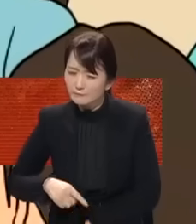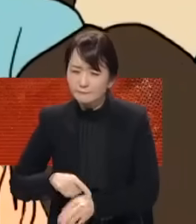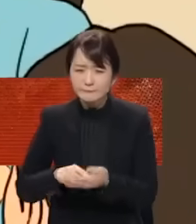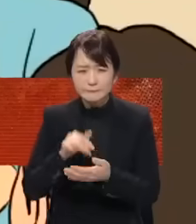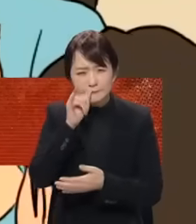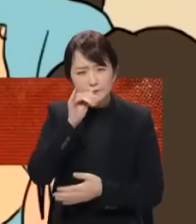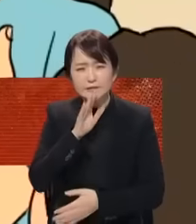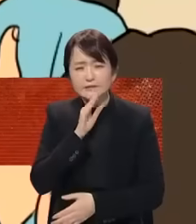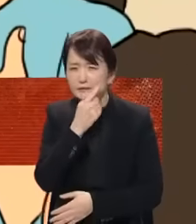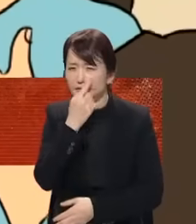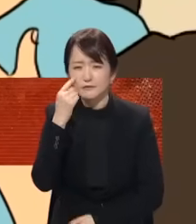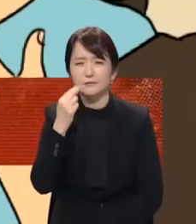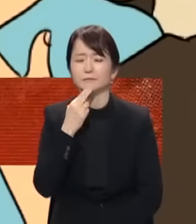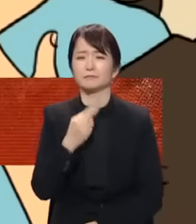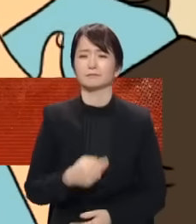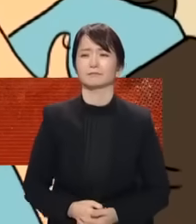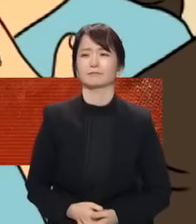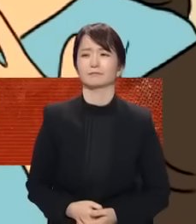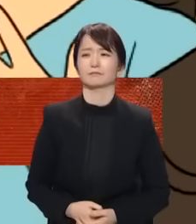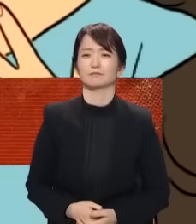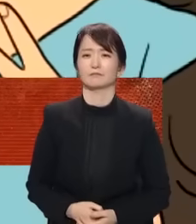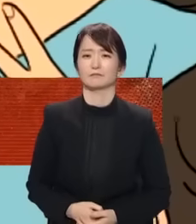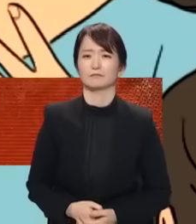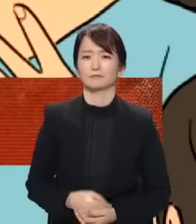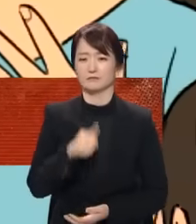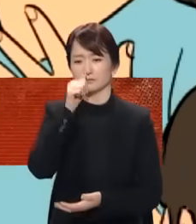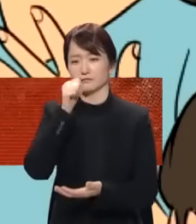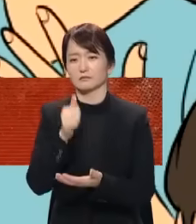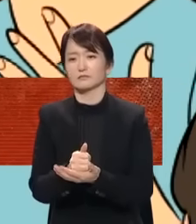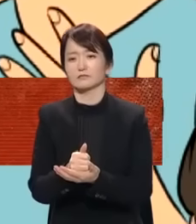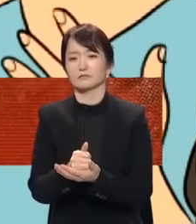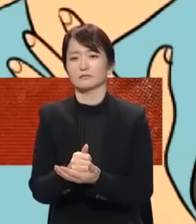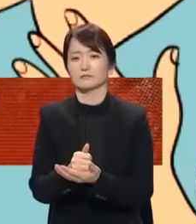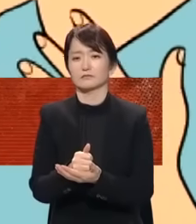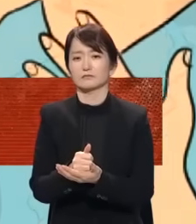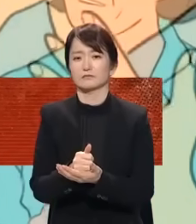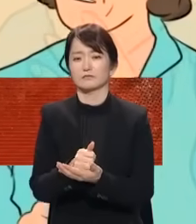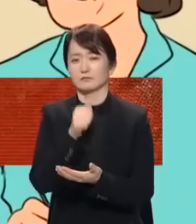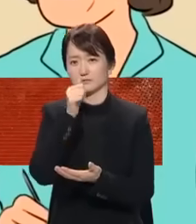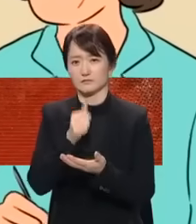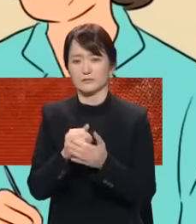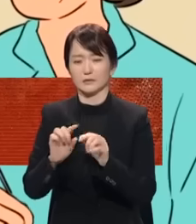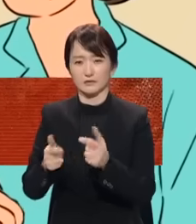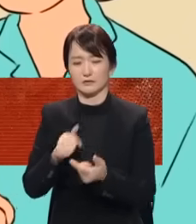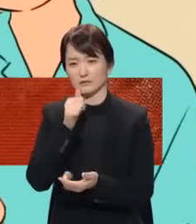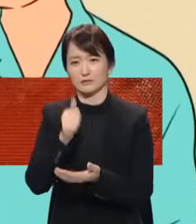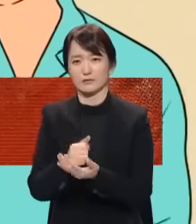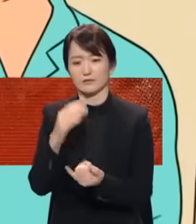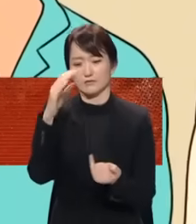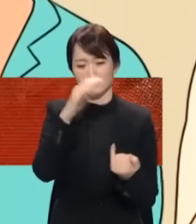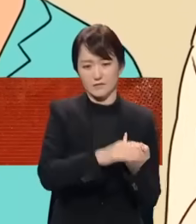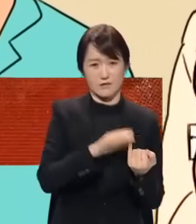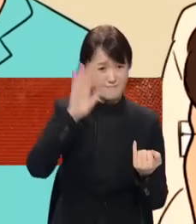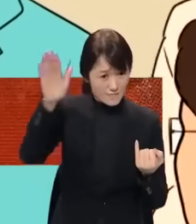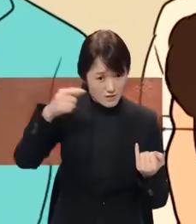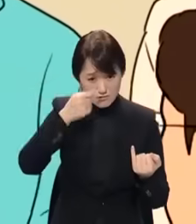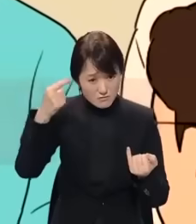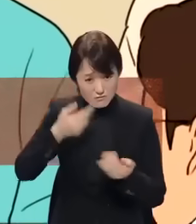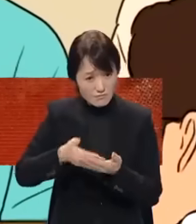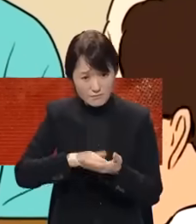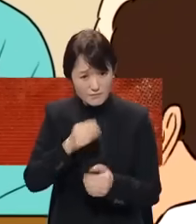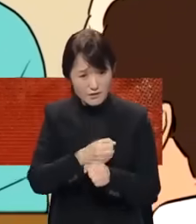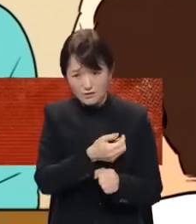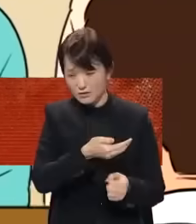없지 않습니까? 그 바람에 이 죄를 다 죄인 아닌 죄인이 돼서 덮어 쓴 겁니다. 그래서 시부모님은 앞으로 굴전 절대 해오지 마라